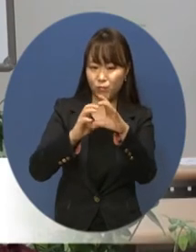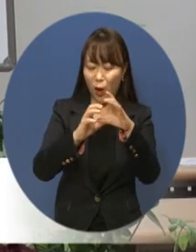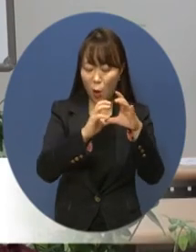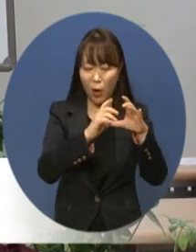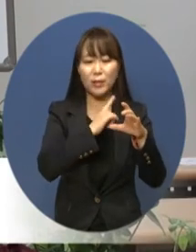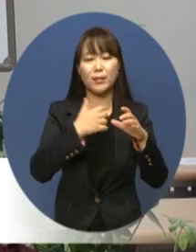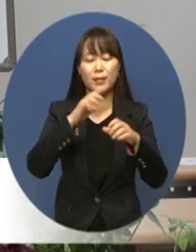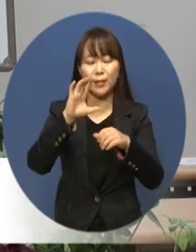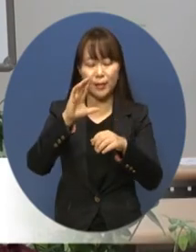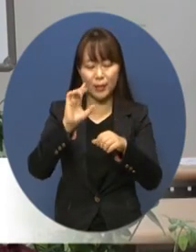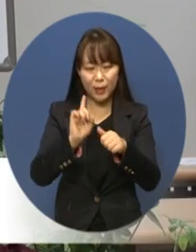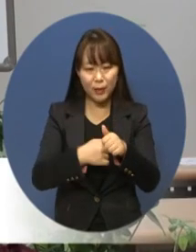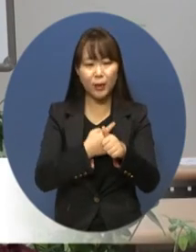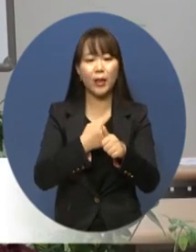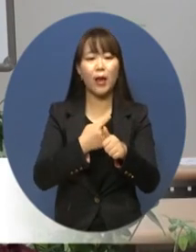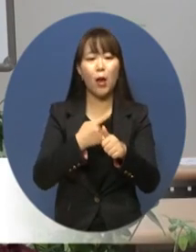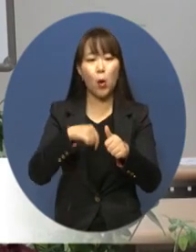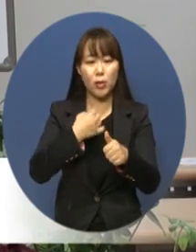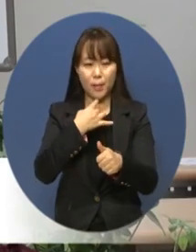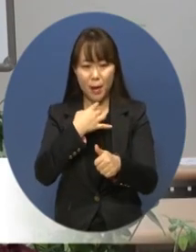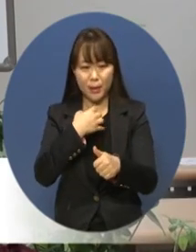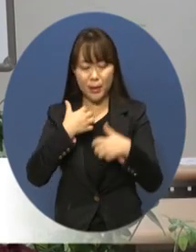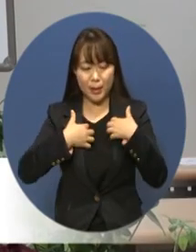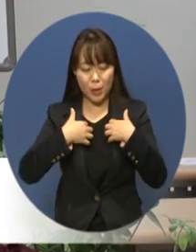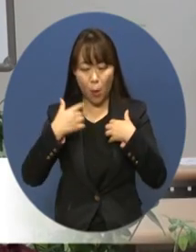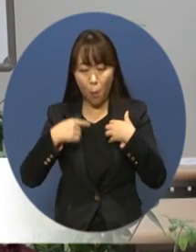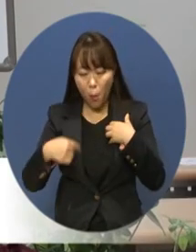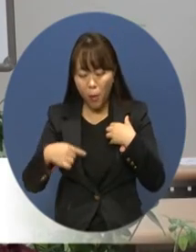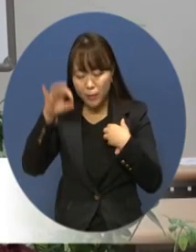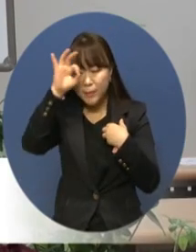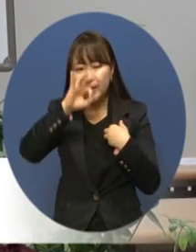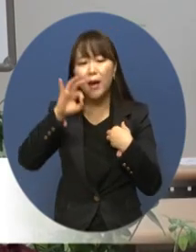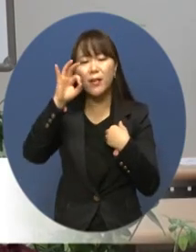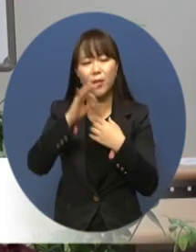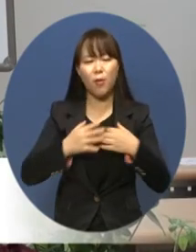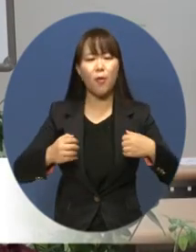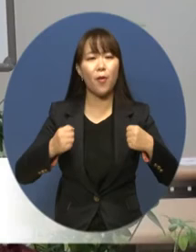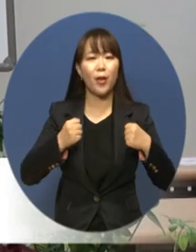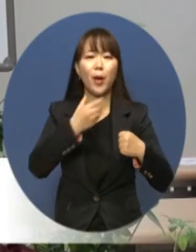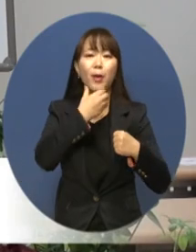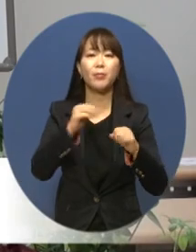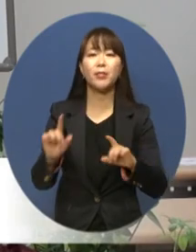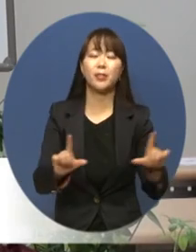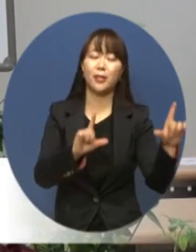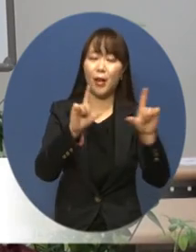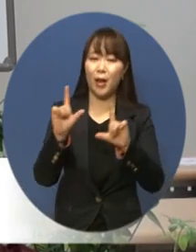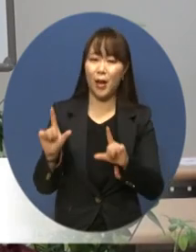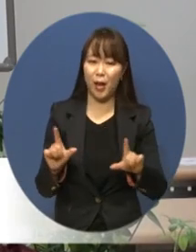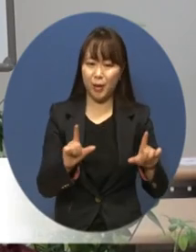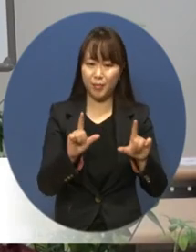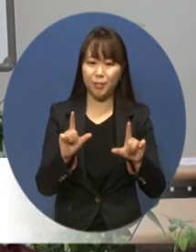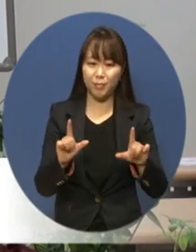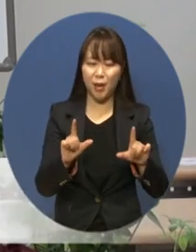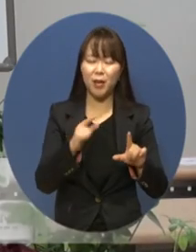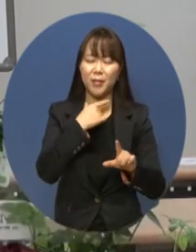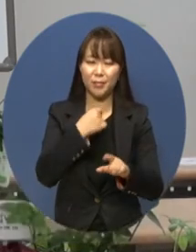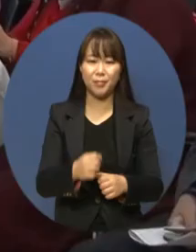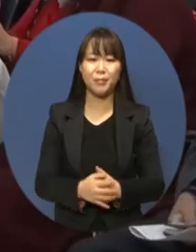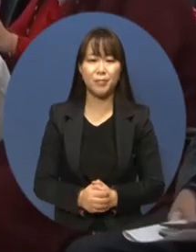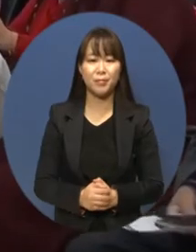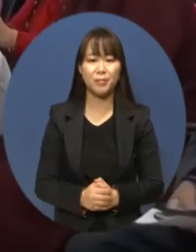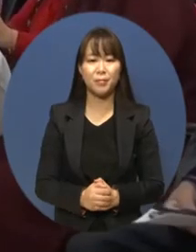소통하고 자연스럽게 또 혼자만의 즐길거리를 찾아서 건강하고 행복한 삶을 영위하게 되셨으면